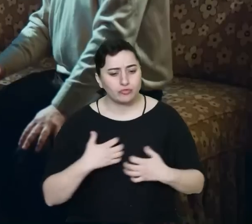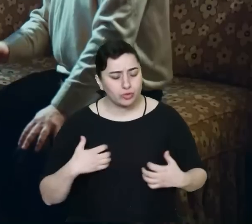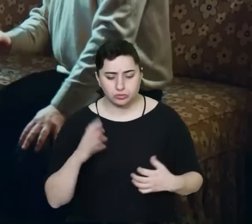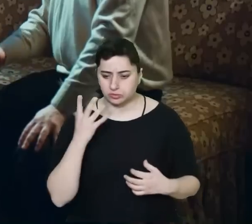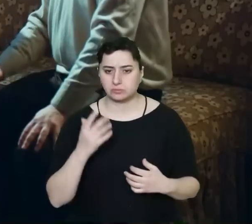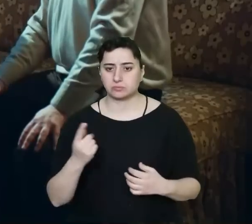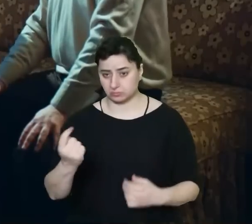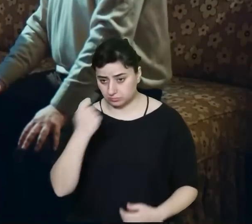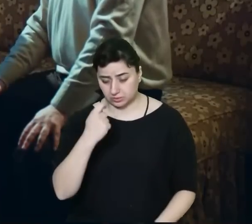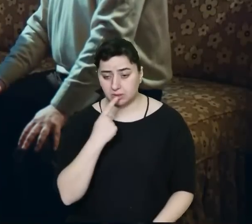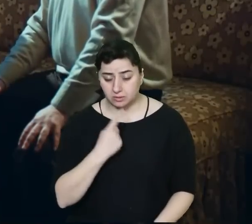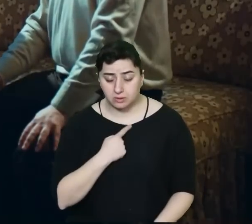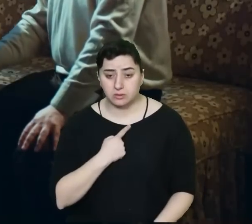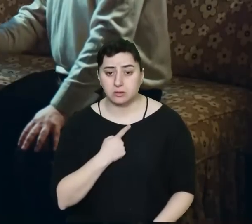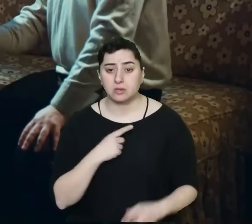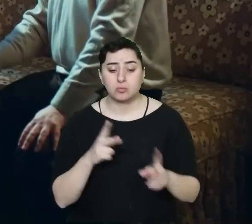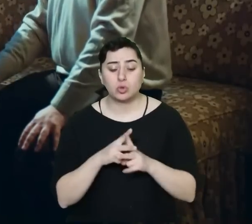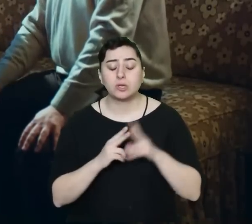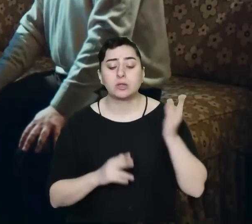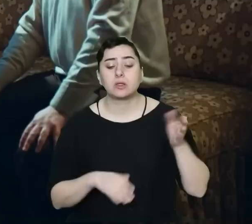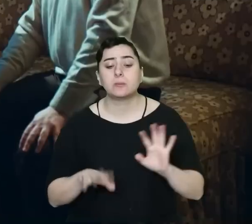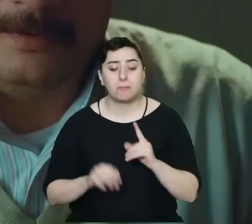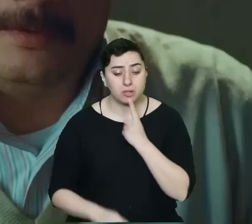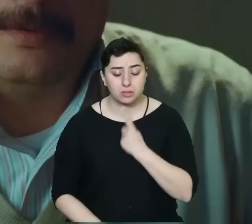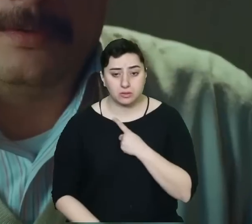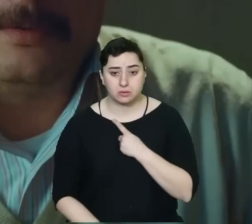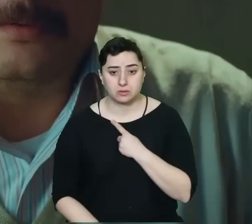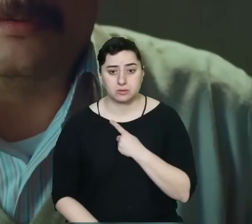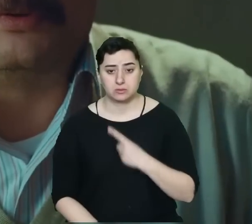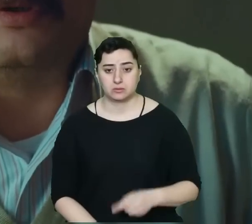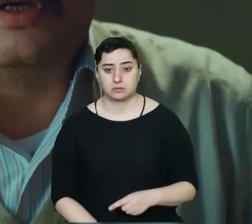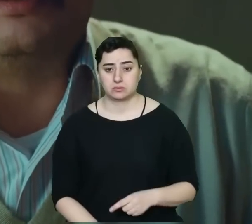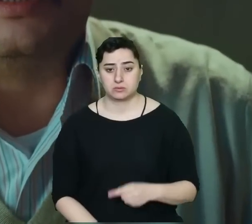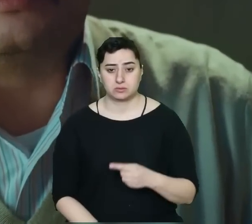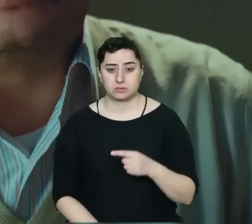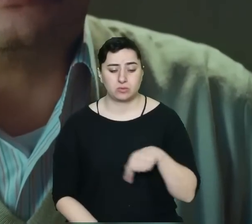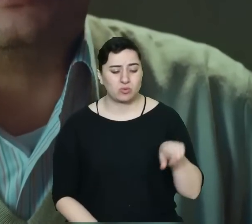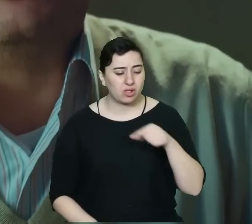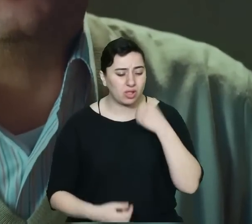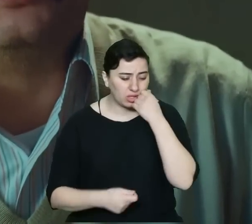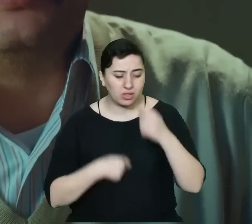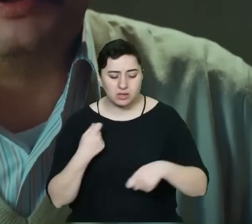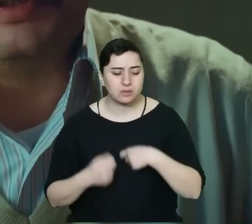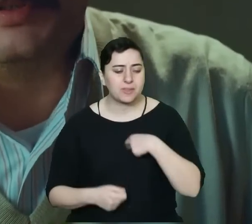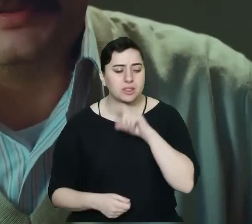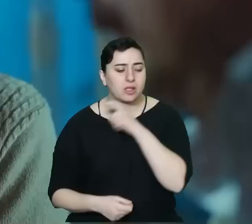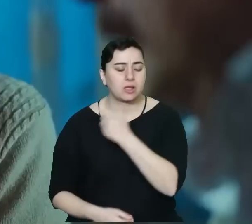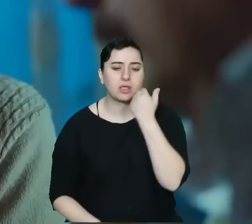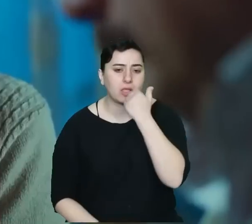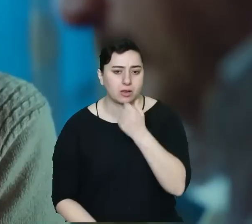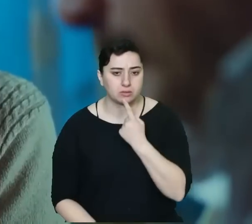Sonra bana sıkı sıkı tembih etti. Polise gitme dedi. O söylentiler dayımın uydurması